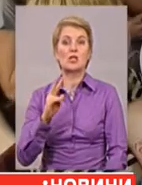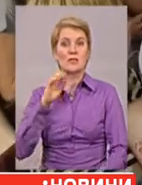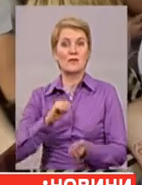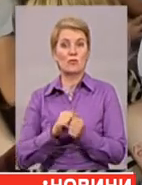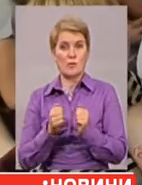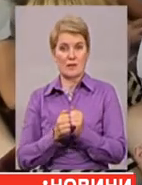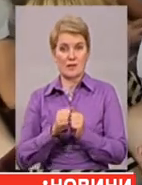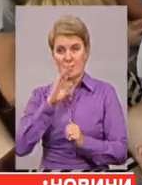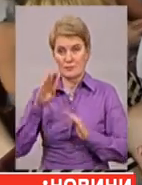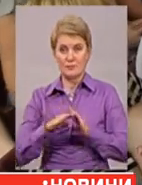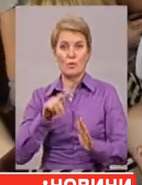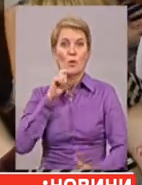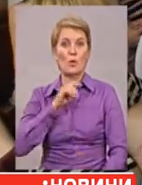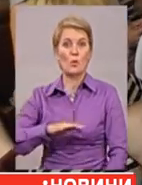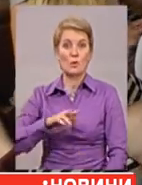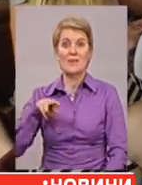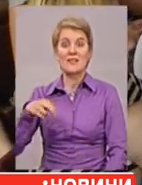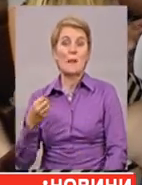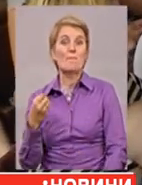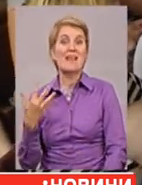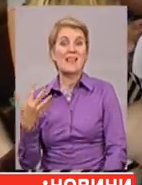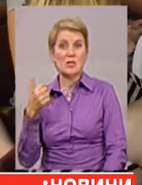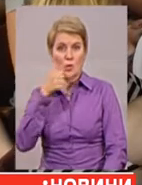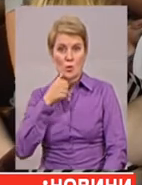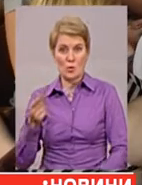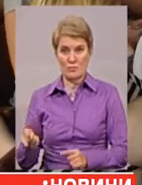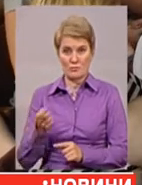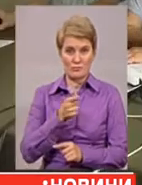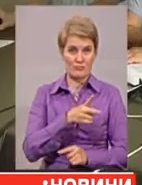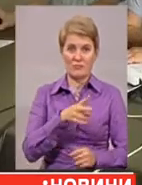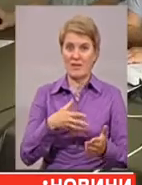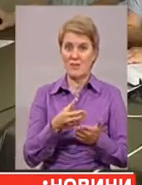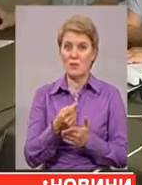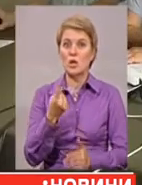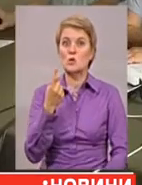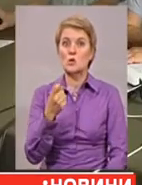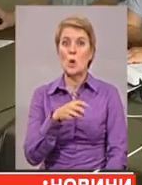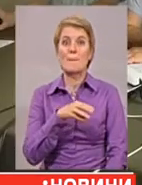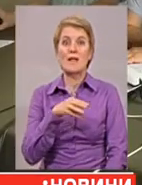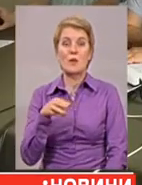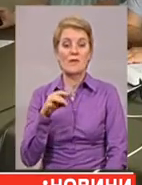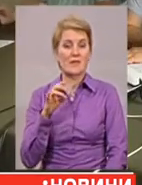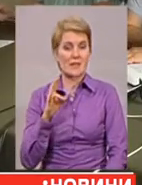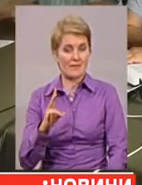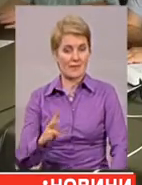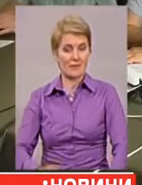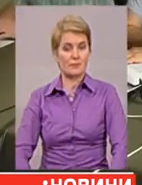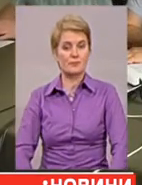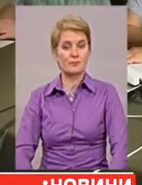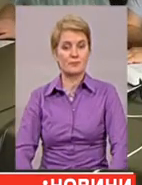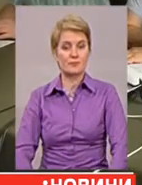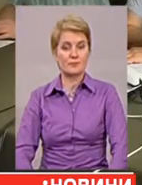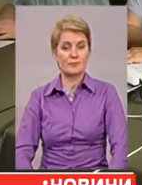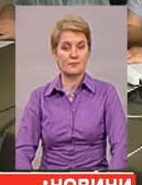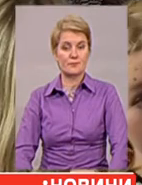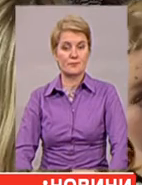2015-го працівникам цієї шахти не виплатили майже 100 мільйонів гривень. Ваші люди на контакті сидять на квартирі. Не